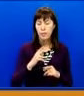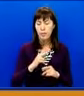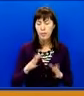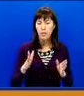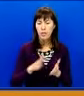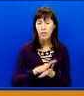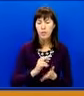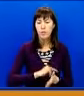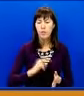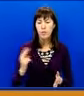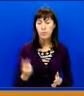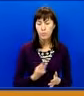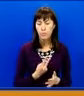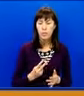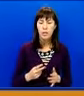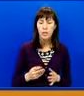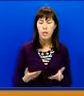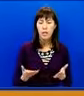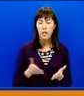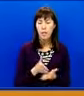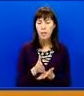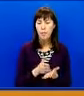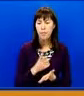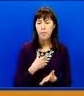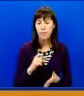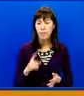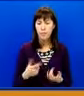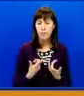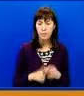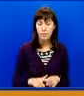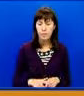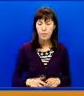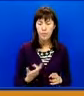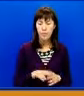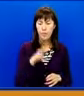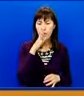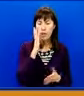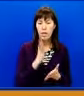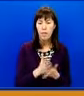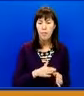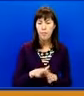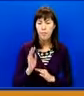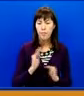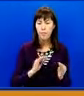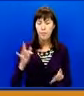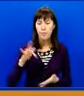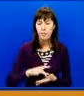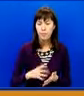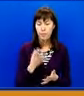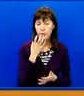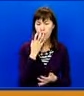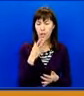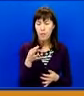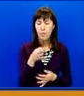вентиляционных систем, во-вторых, из-за ненадлежащего обслуживания газового оборудования. В данное время идет заполнение системы централизованного